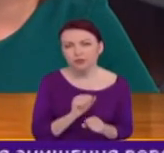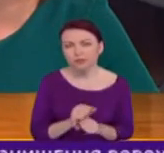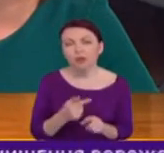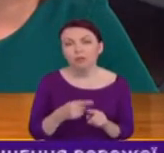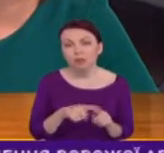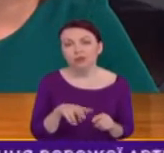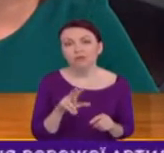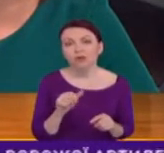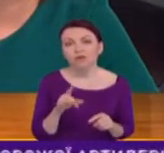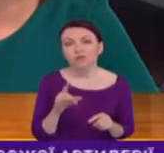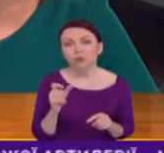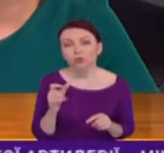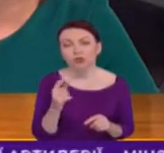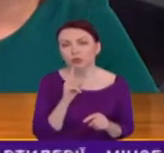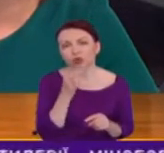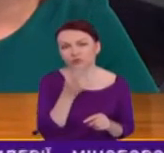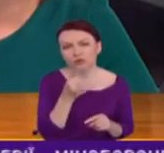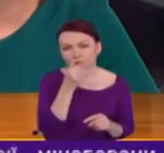Потрібно опрацювати, щоб сказати,